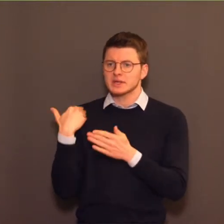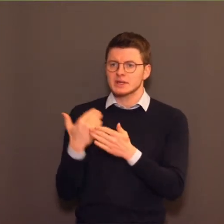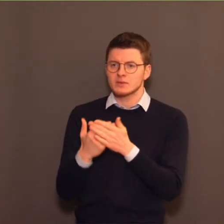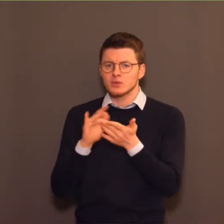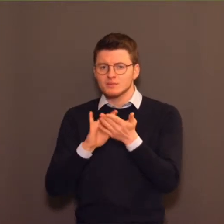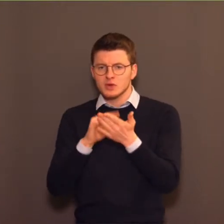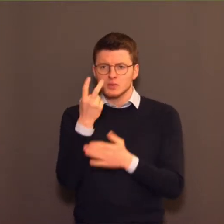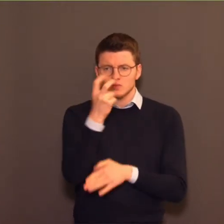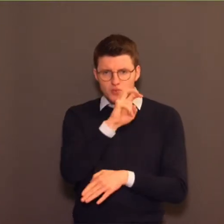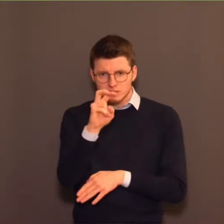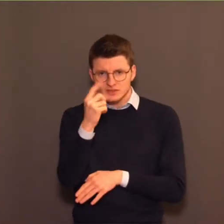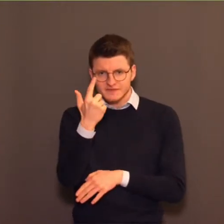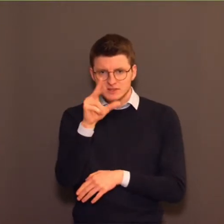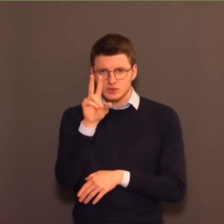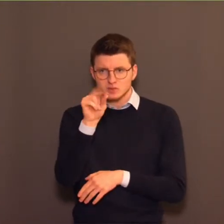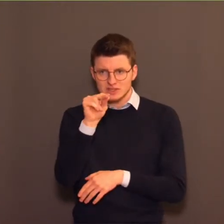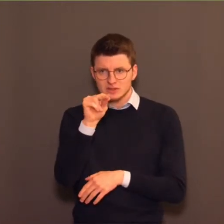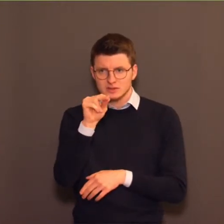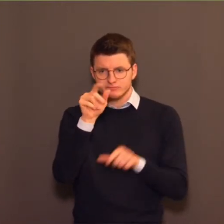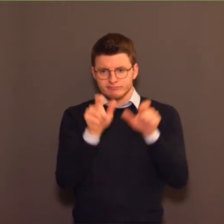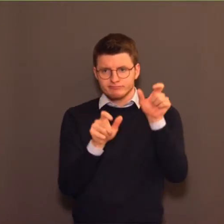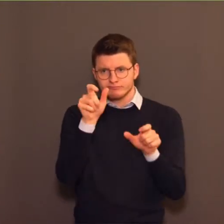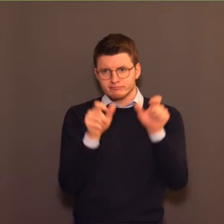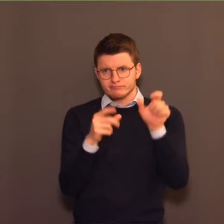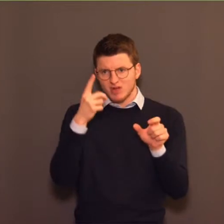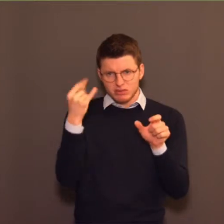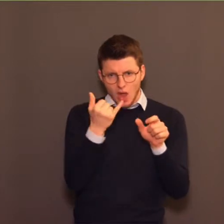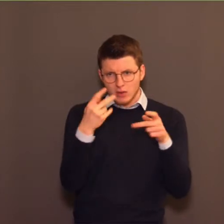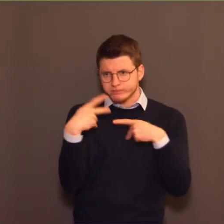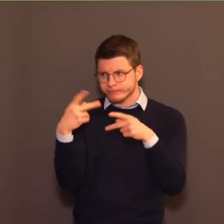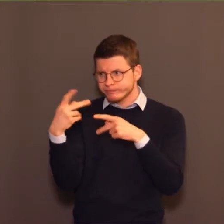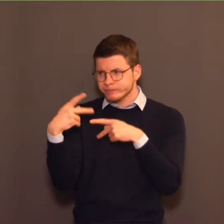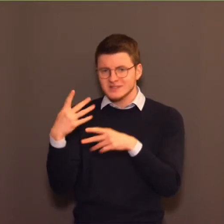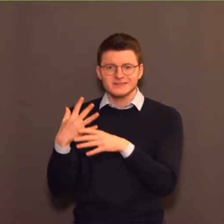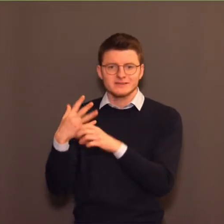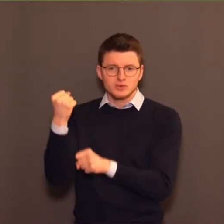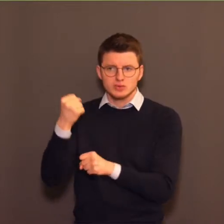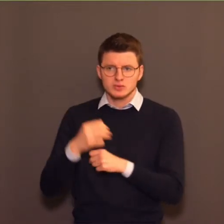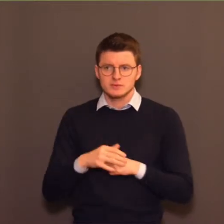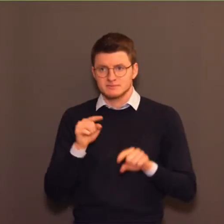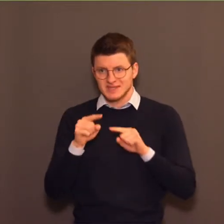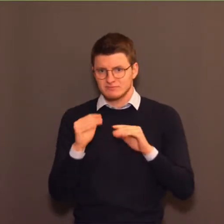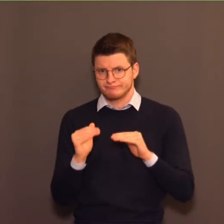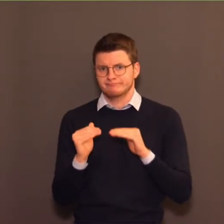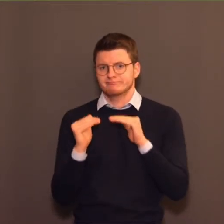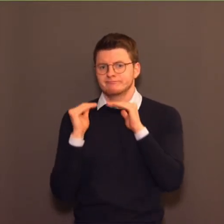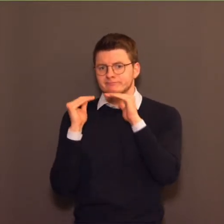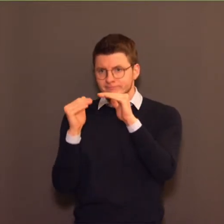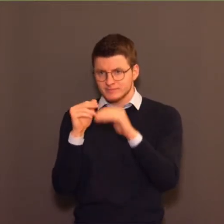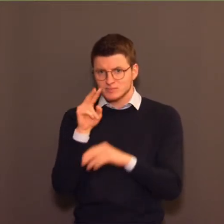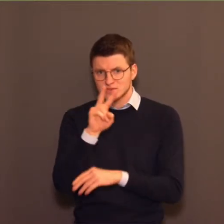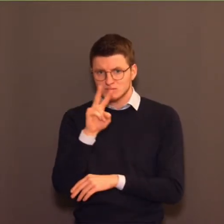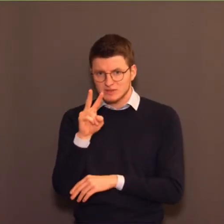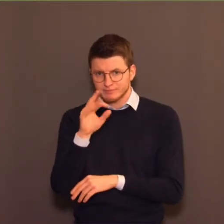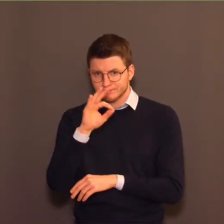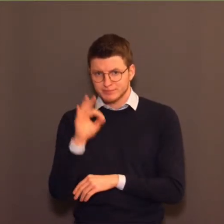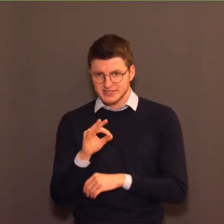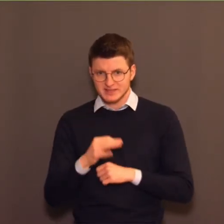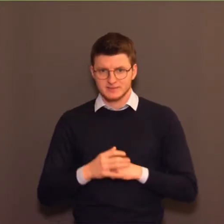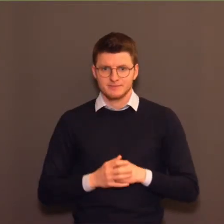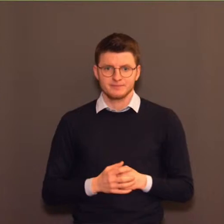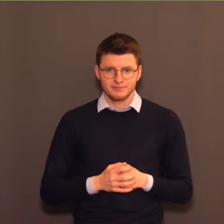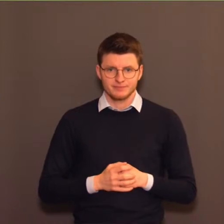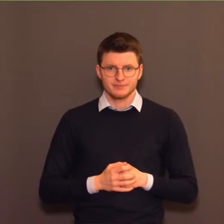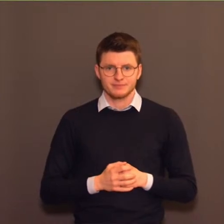gemiddeld 227 nieuwe opnames per dag. En dat is 22% meer dan de week ervoor.